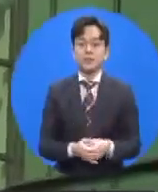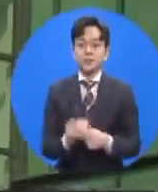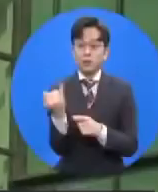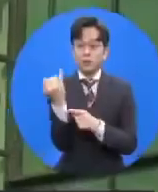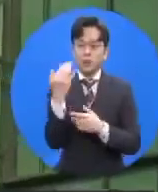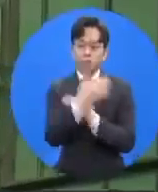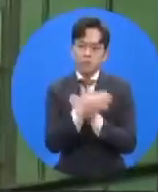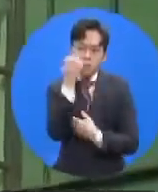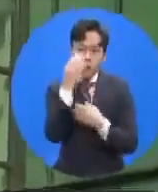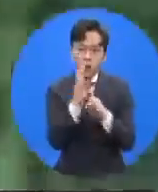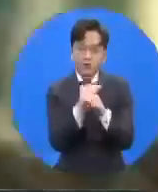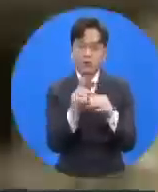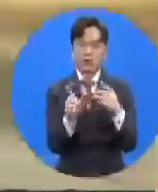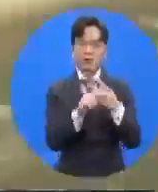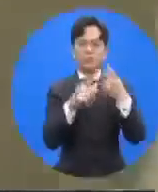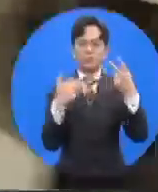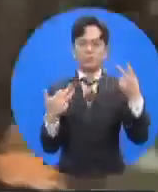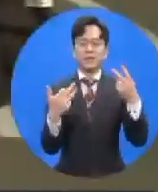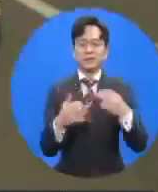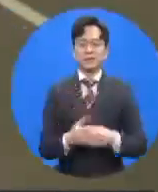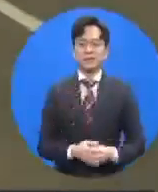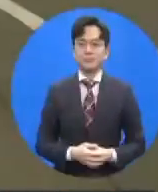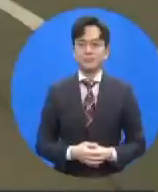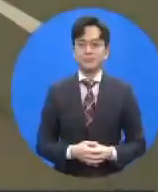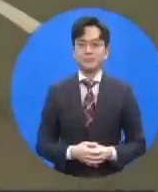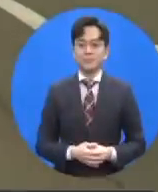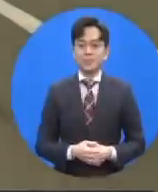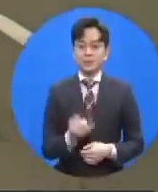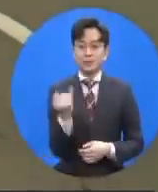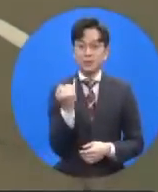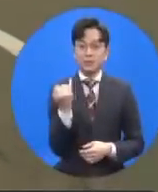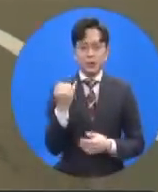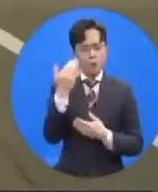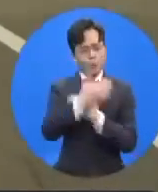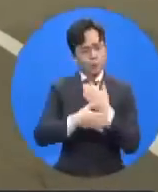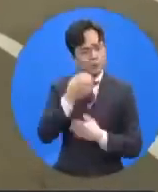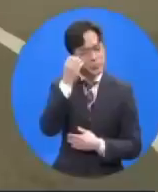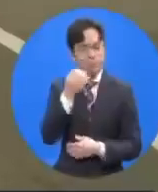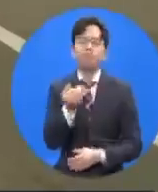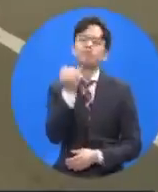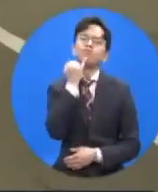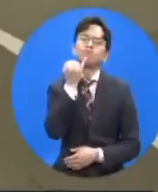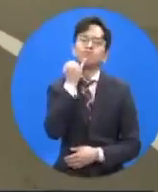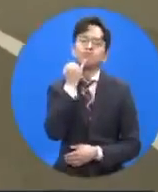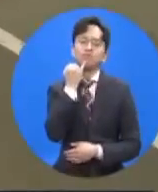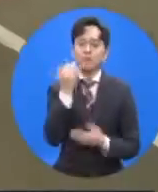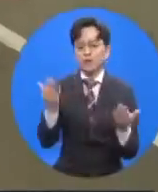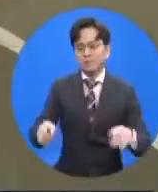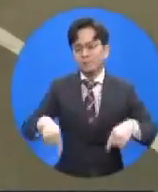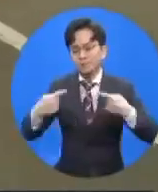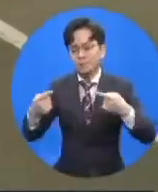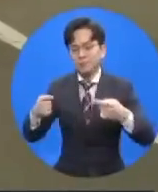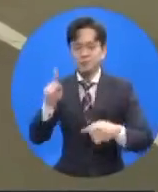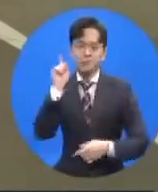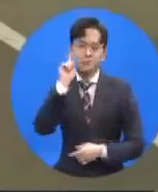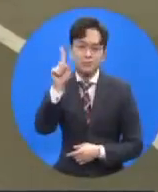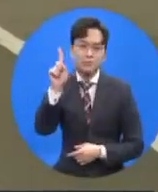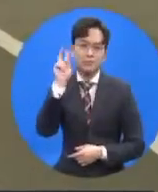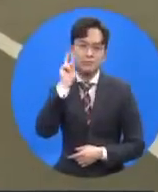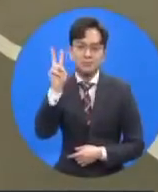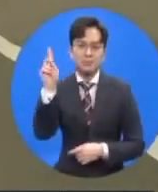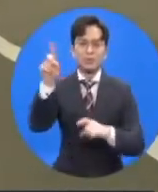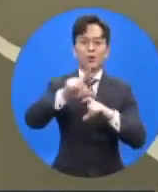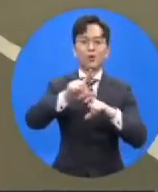18일입니다. 확진자는 발열 증상이 나타난 이후에도 이틀 동안 더 근무했는데요. 삼성전자는 24일까지